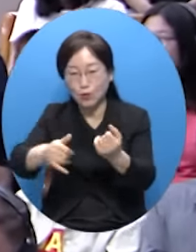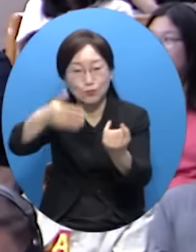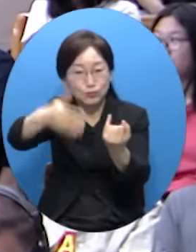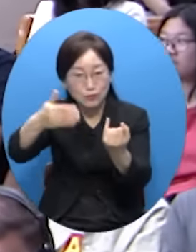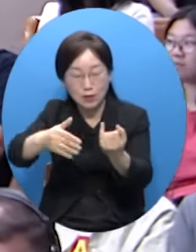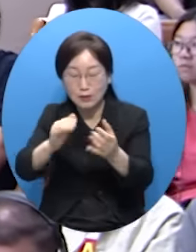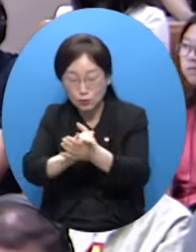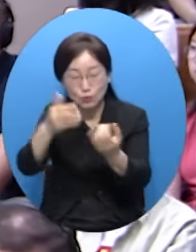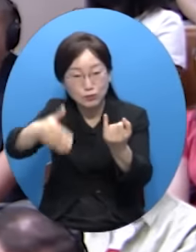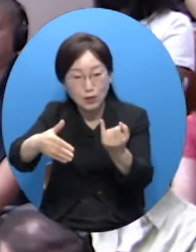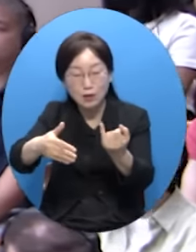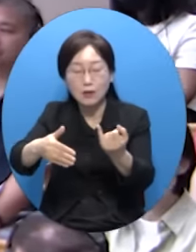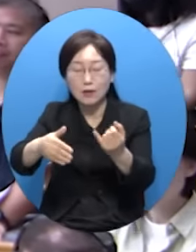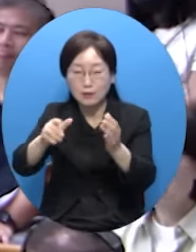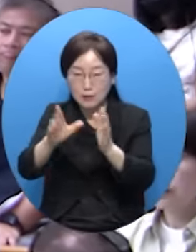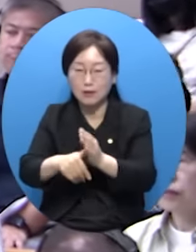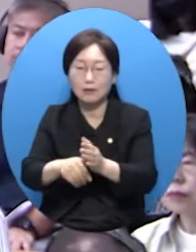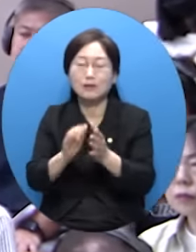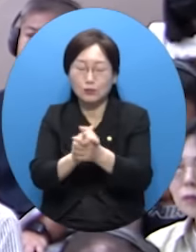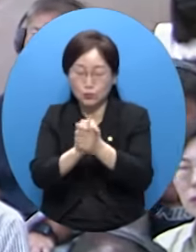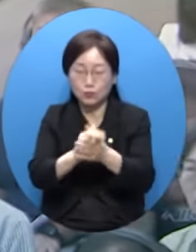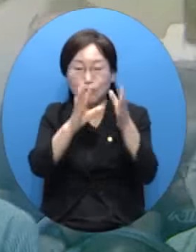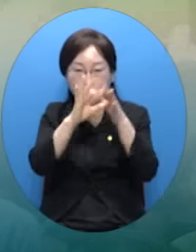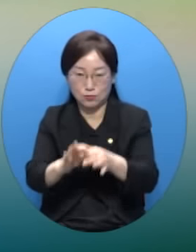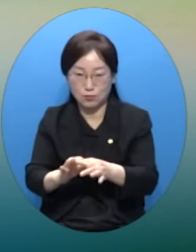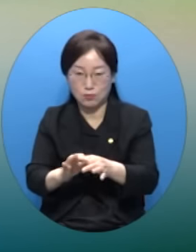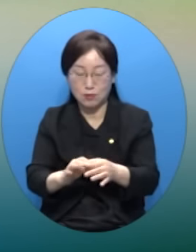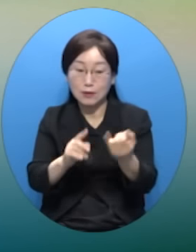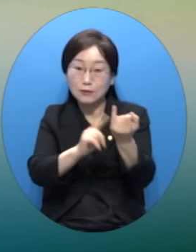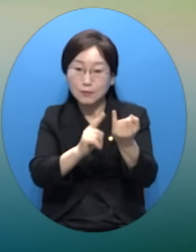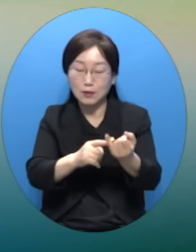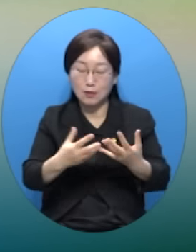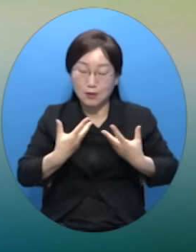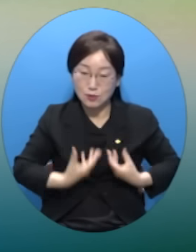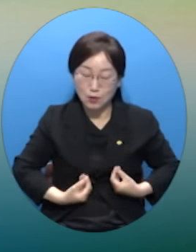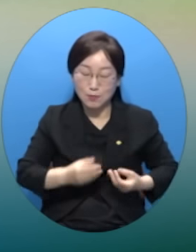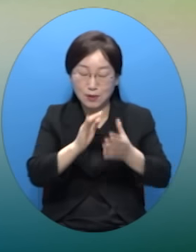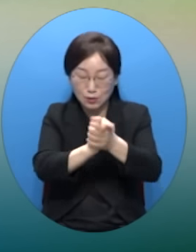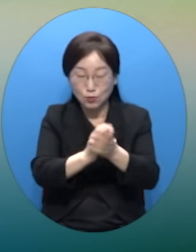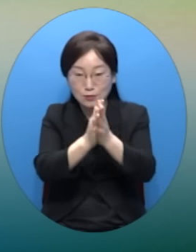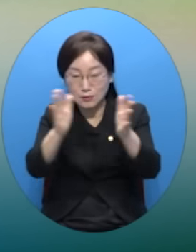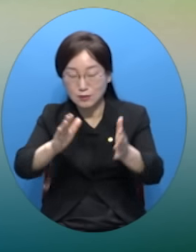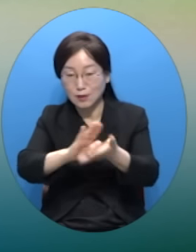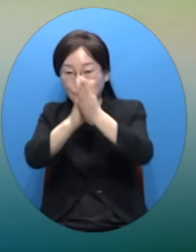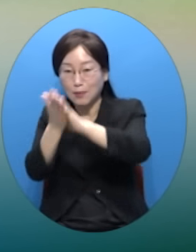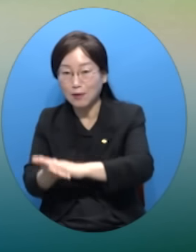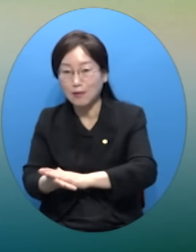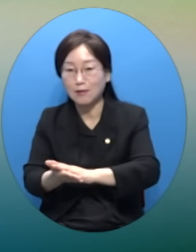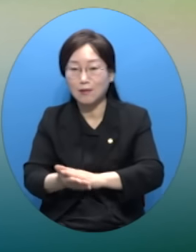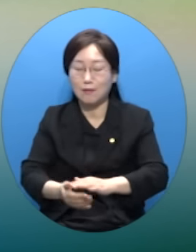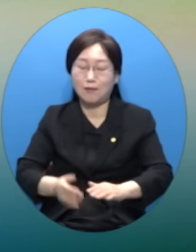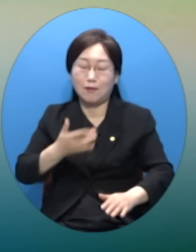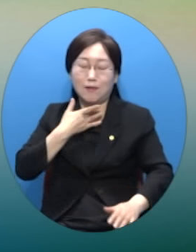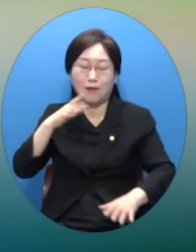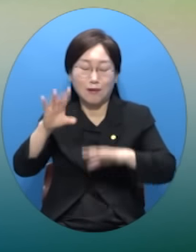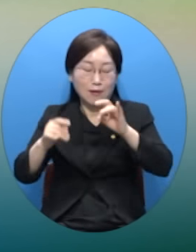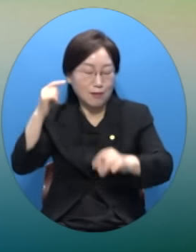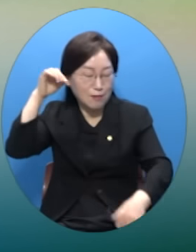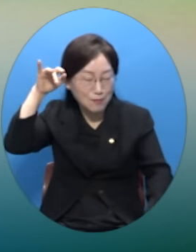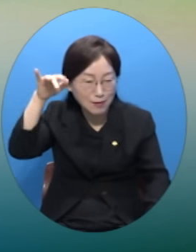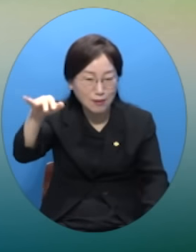드렸습니다. 절망의 자리에서 시작한 기도가 갈망이 되게 하셨고 사역이 되게 하셨다고 사모님은